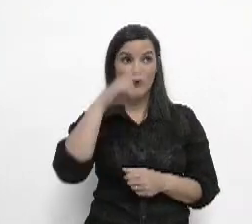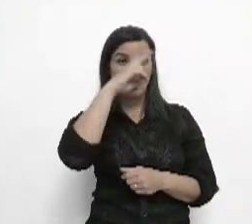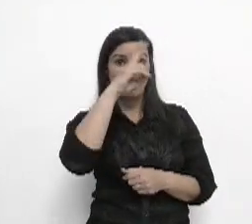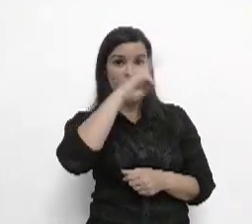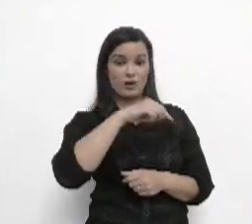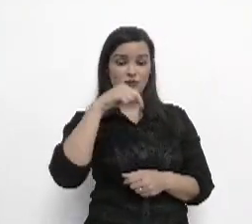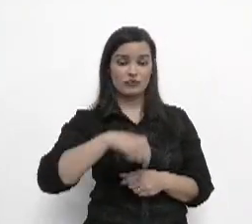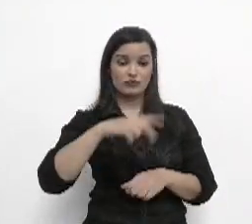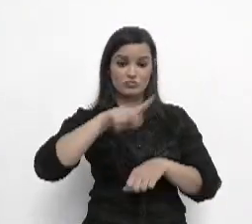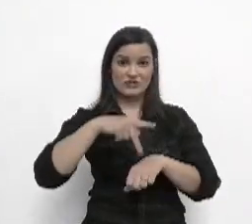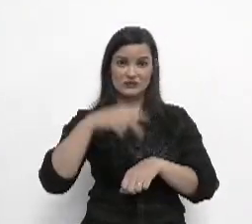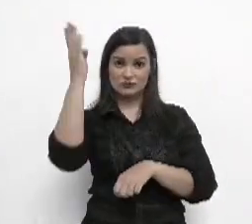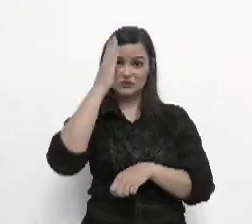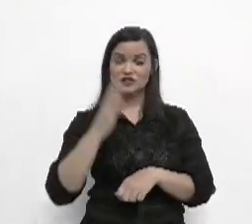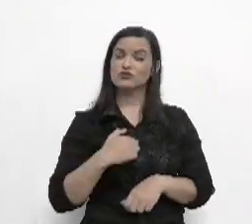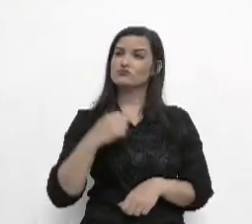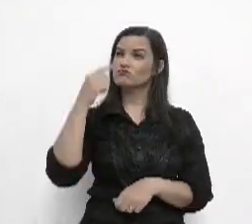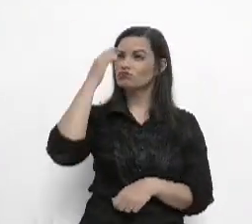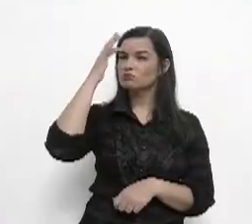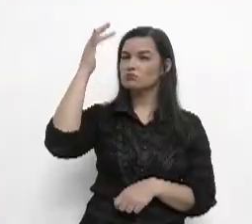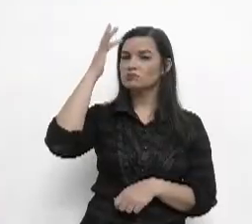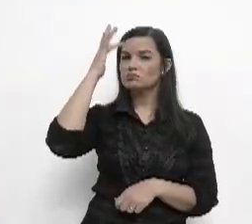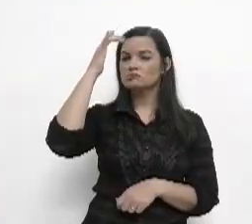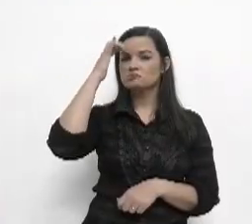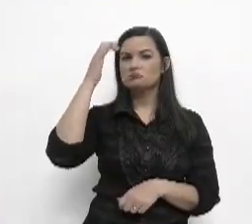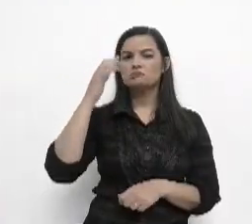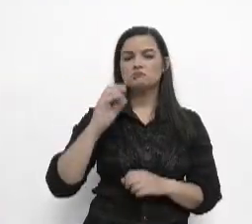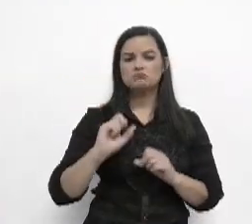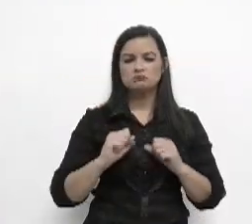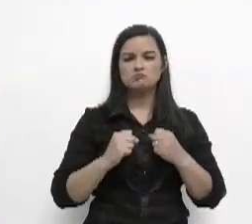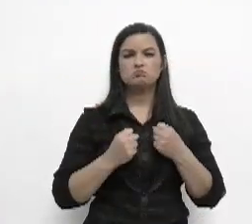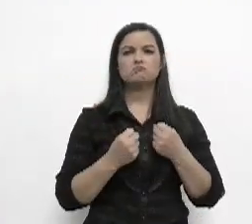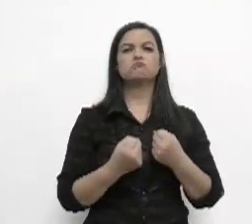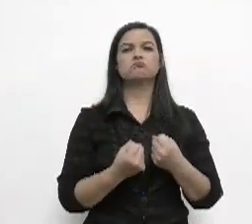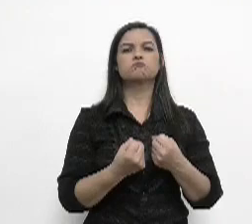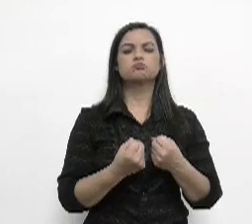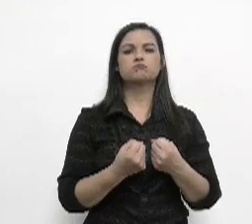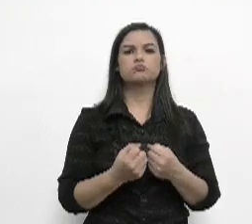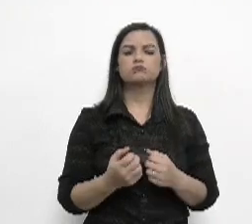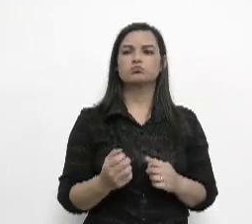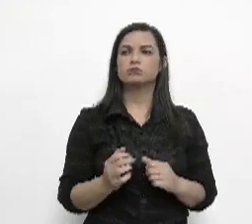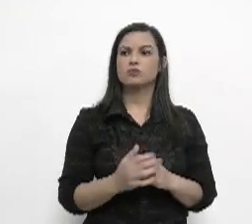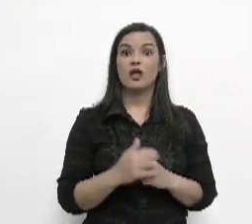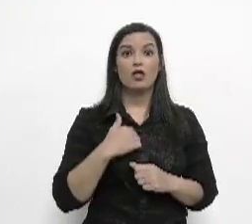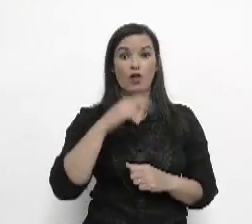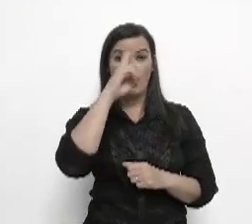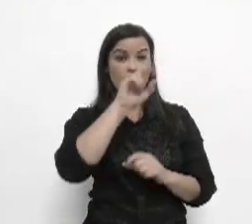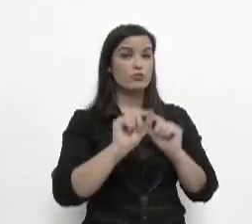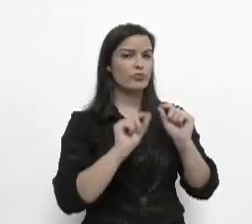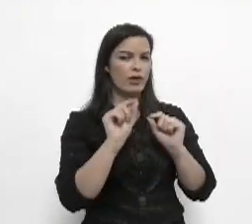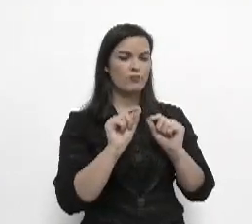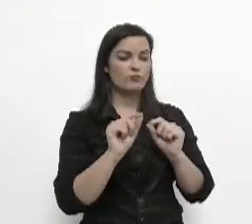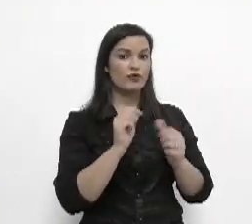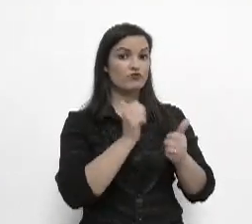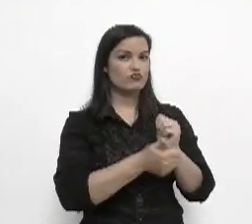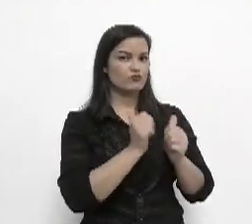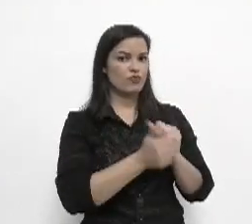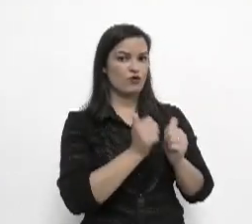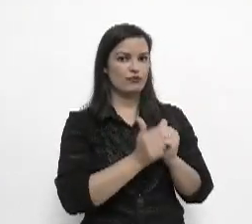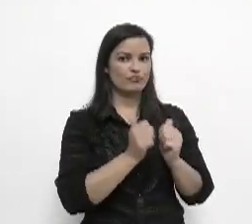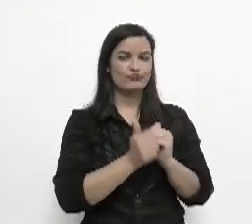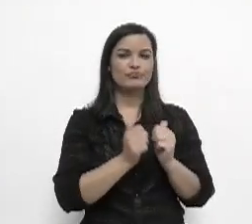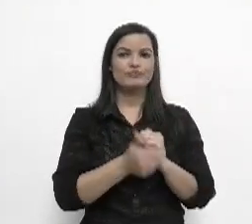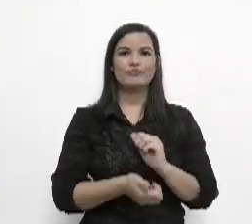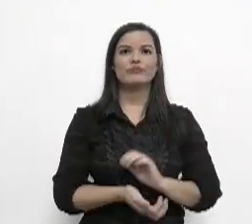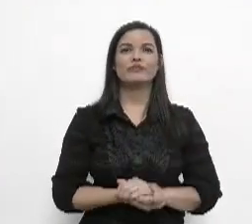Brasil, lembro de um país fervoroso. 축구가 생각납니다. Eu lembro do futebol. 축구의 영웅